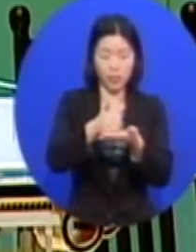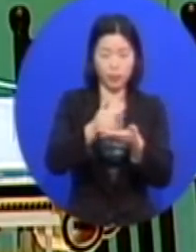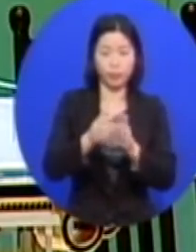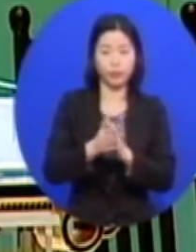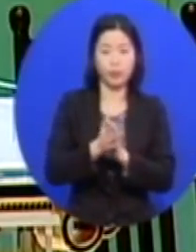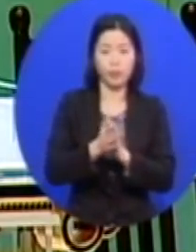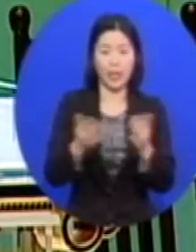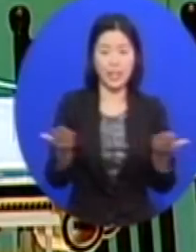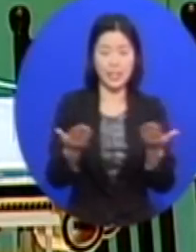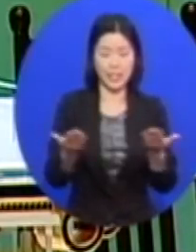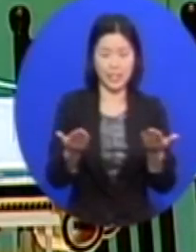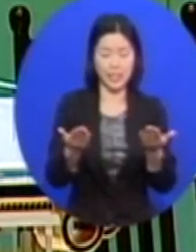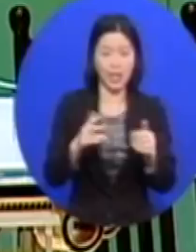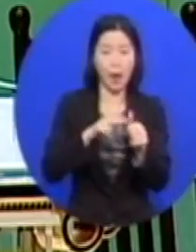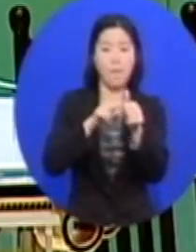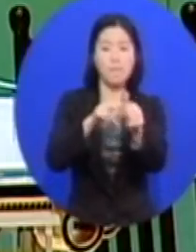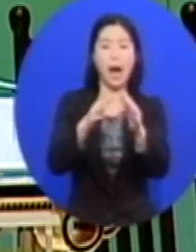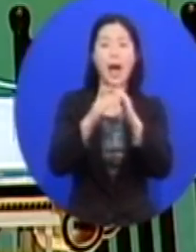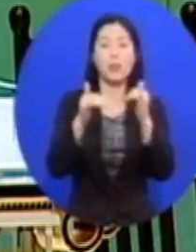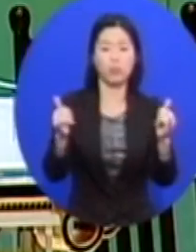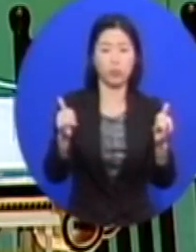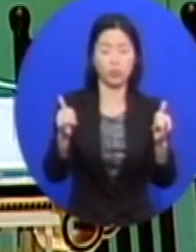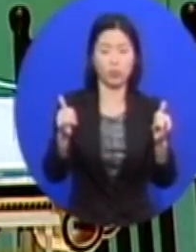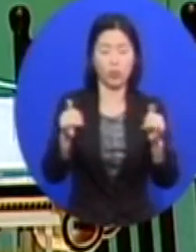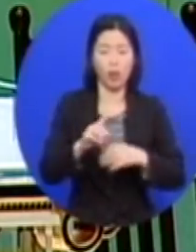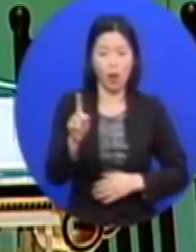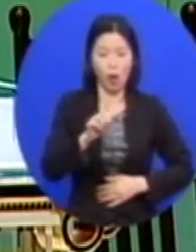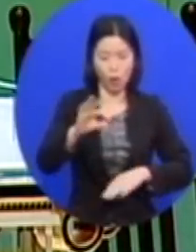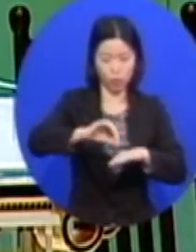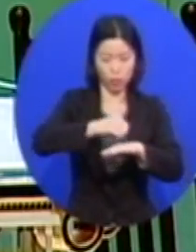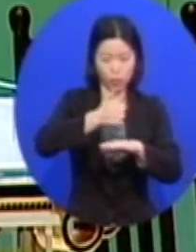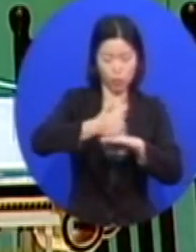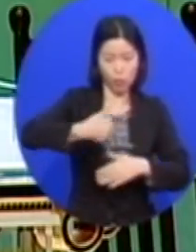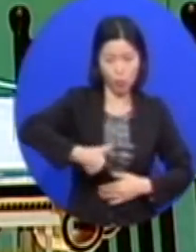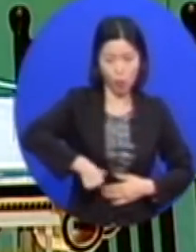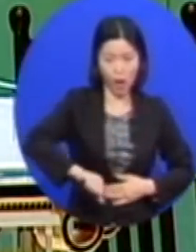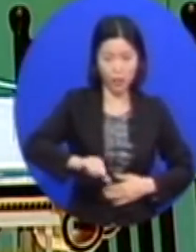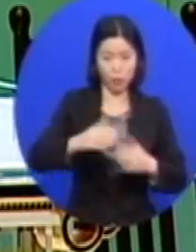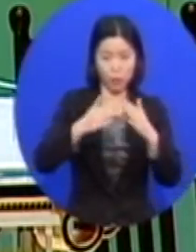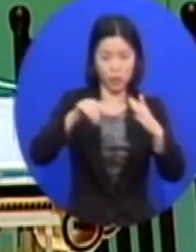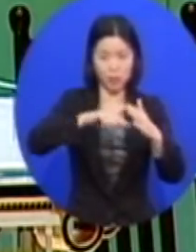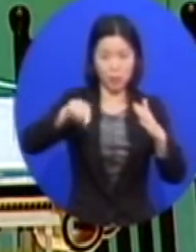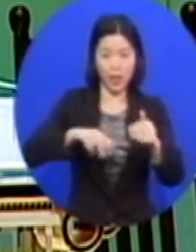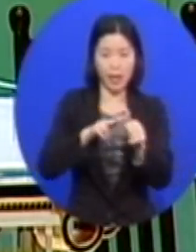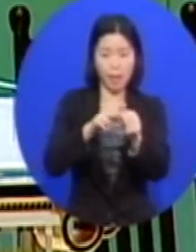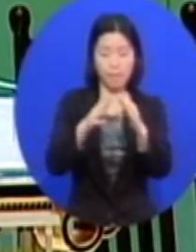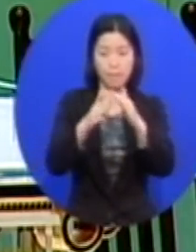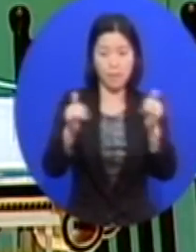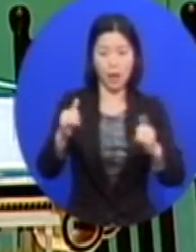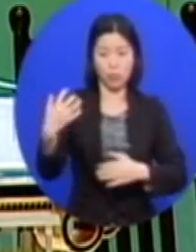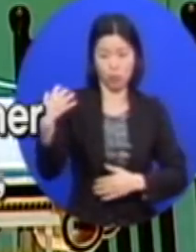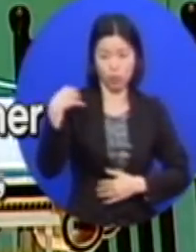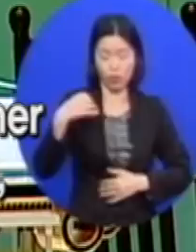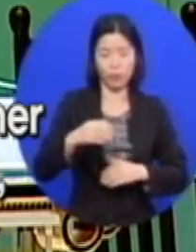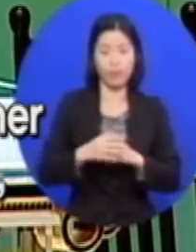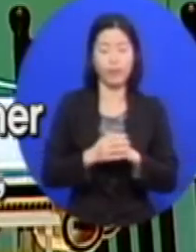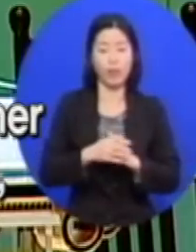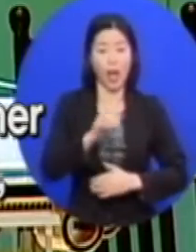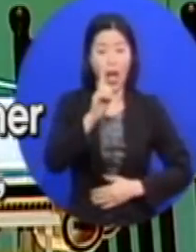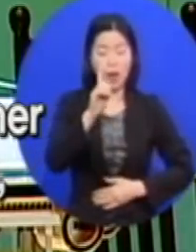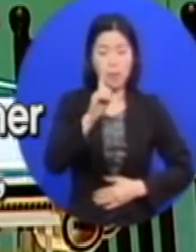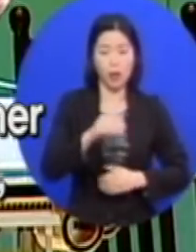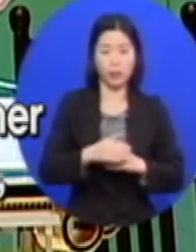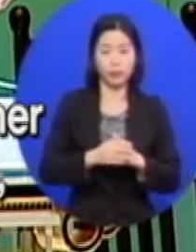직업이 마부 였습니다 얼어 왕 손에 지간에 마 보 역할을 하셨는데 한번은